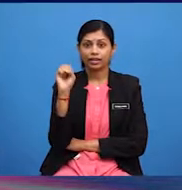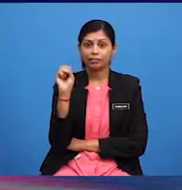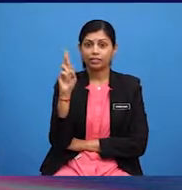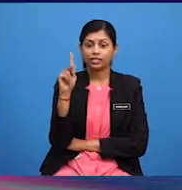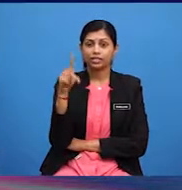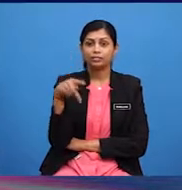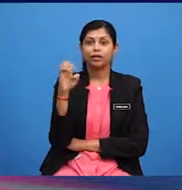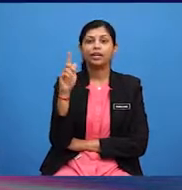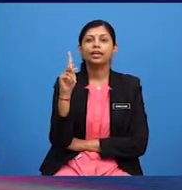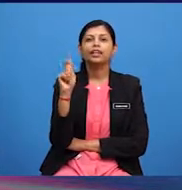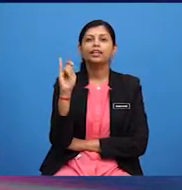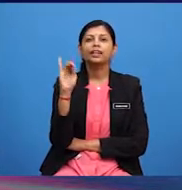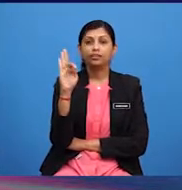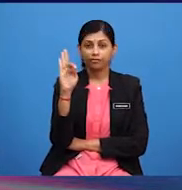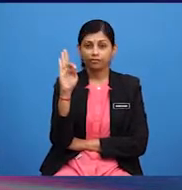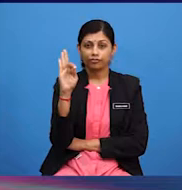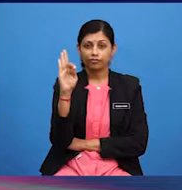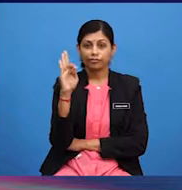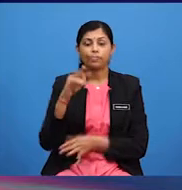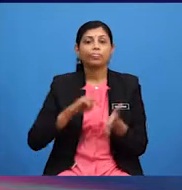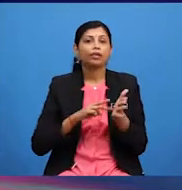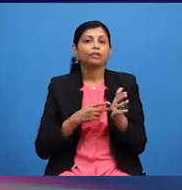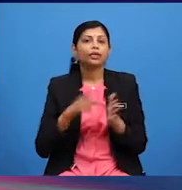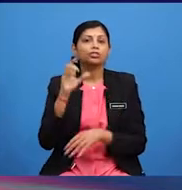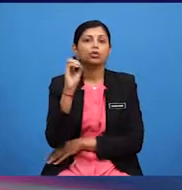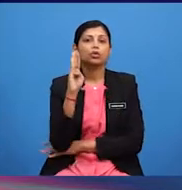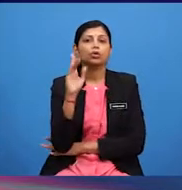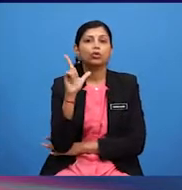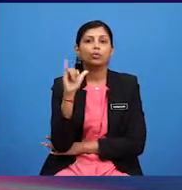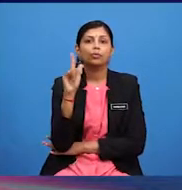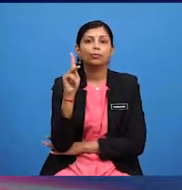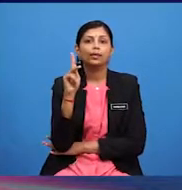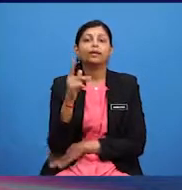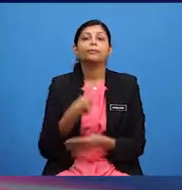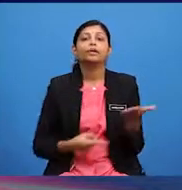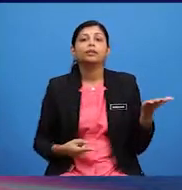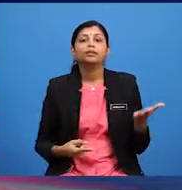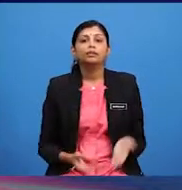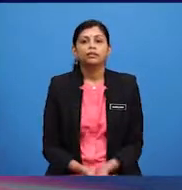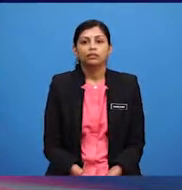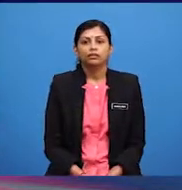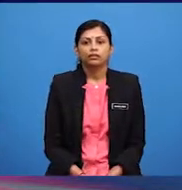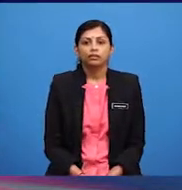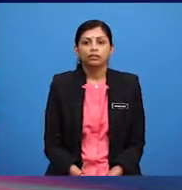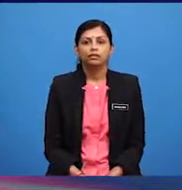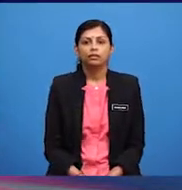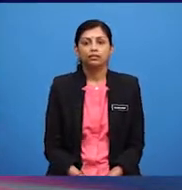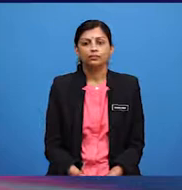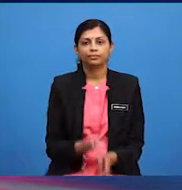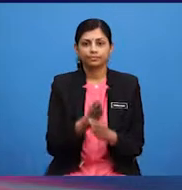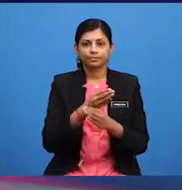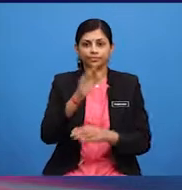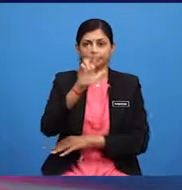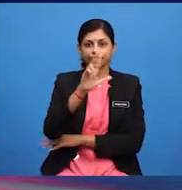murid-murid, apakah itu lakaran oblik? Lakaran oblik ialah lakaran